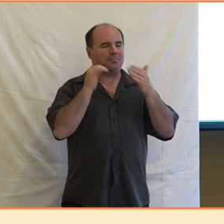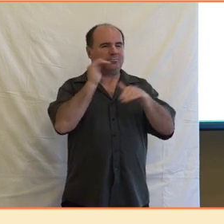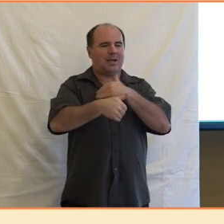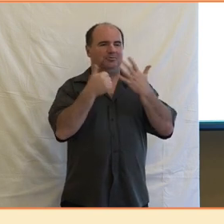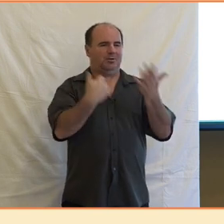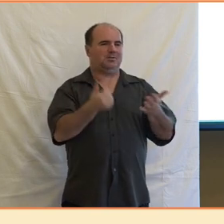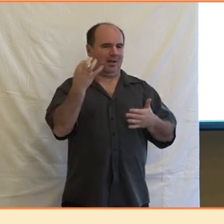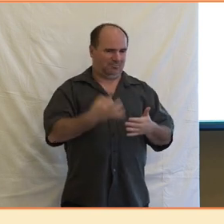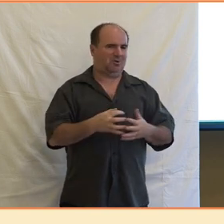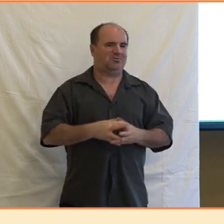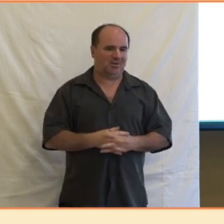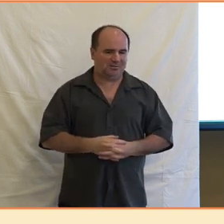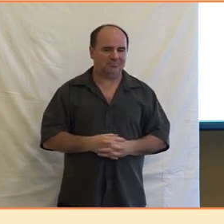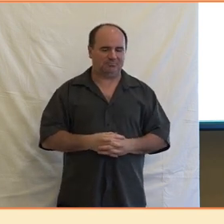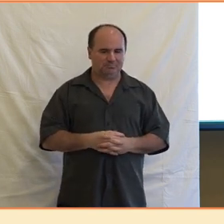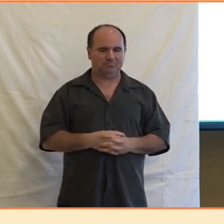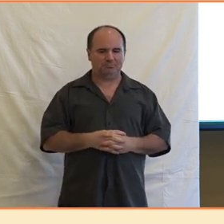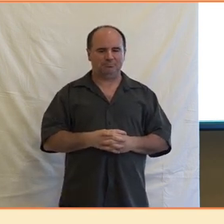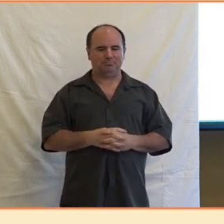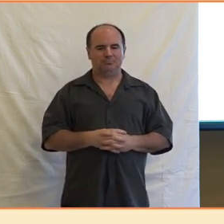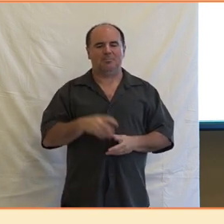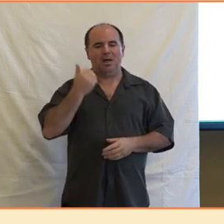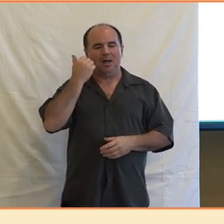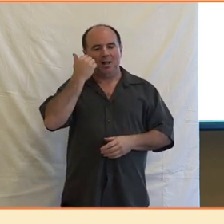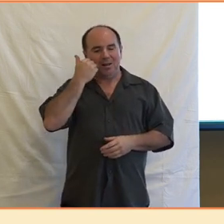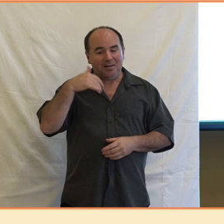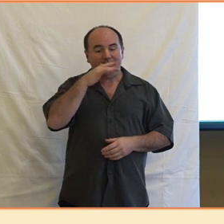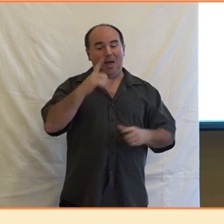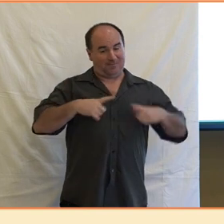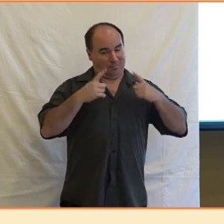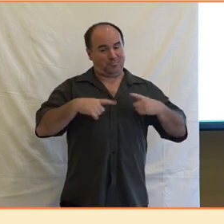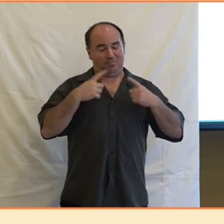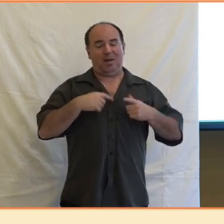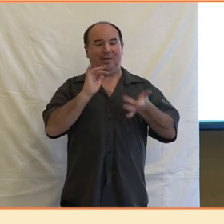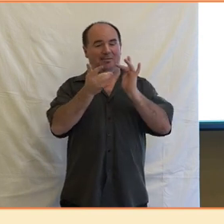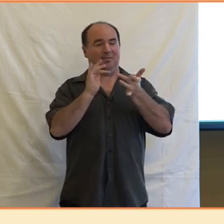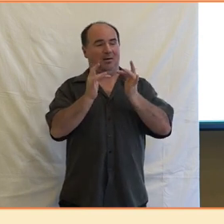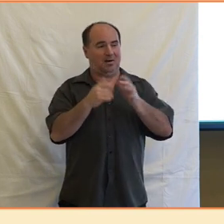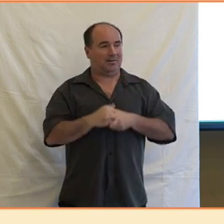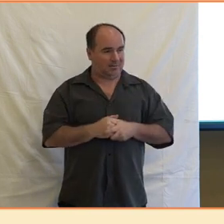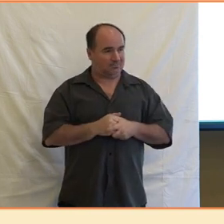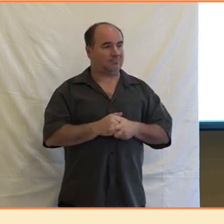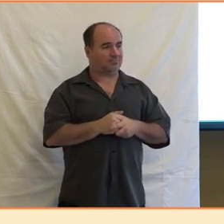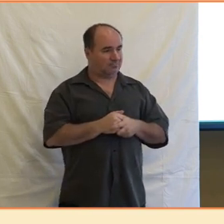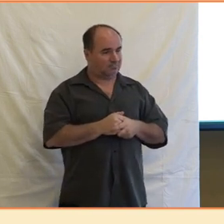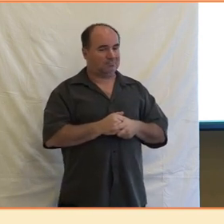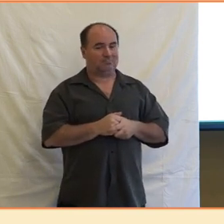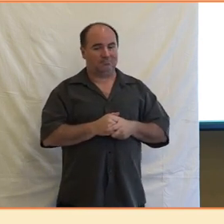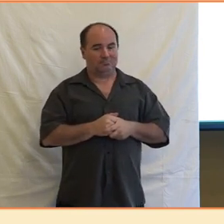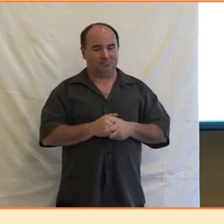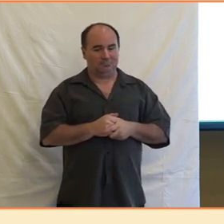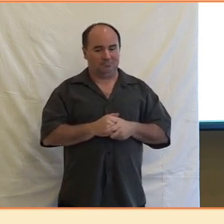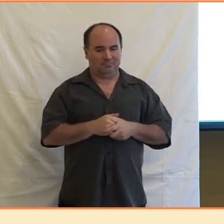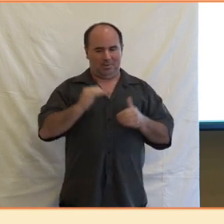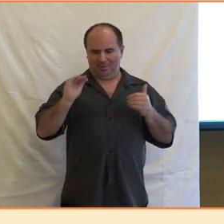Dále zde máme osoby používající internet. Opět vidíte, že u té nízké věkové skupiny je to